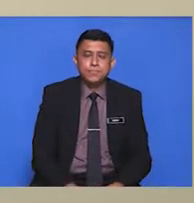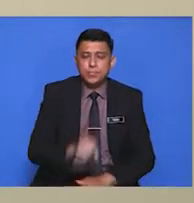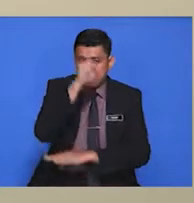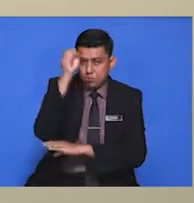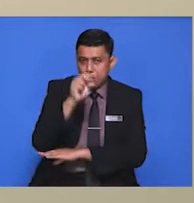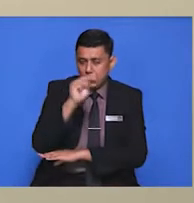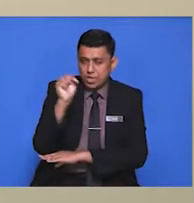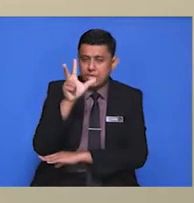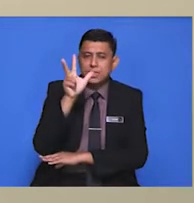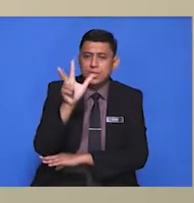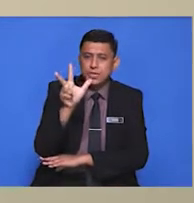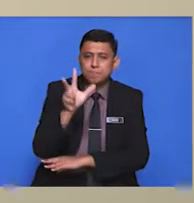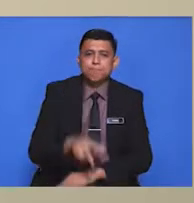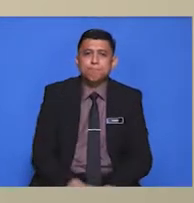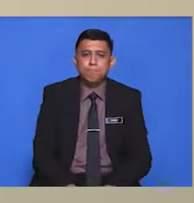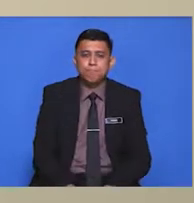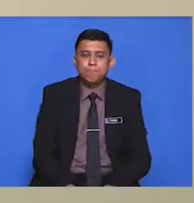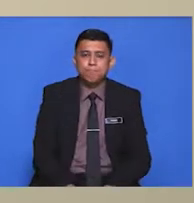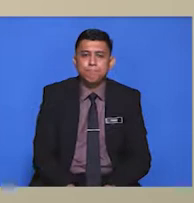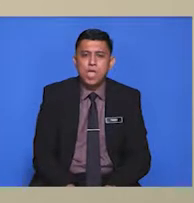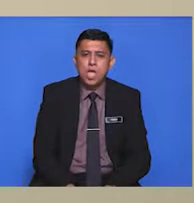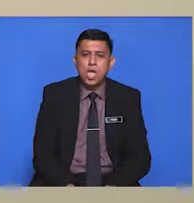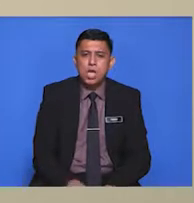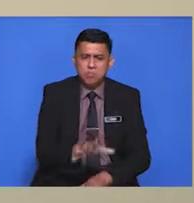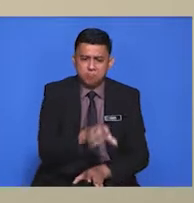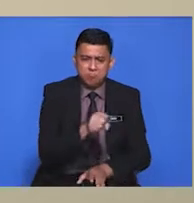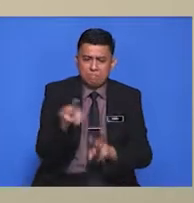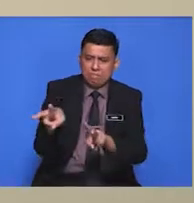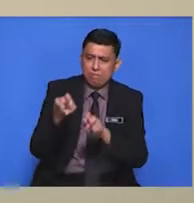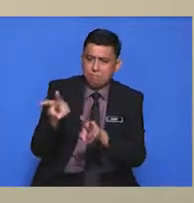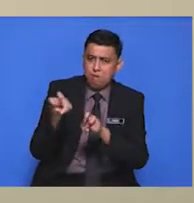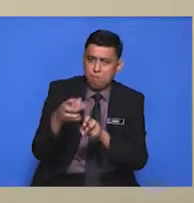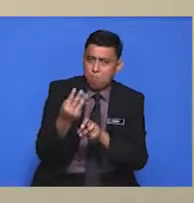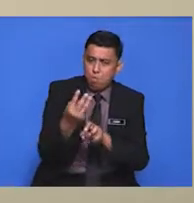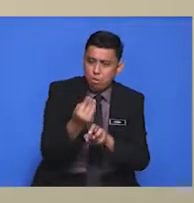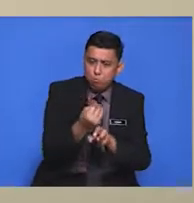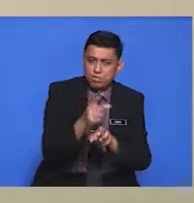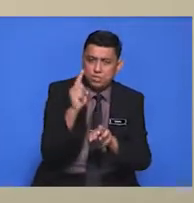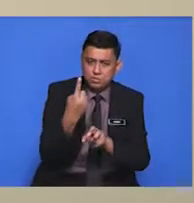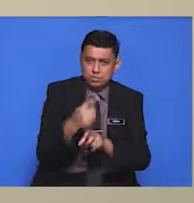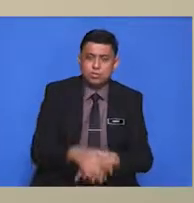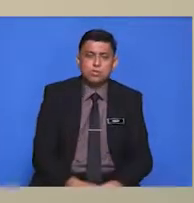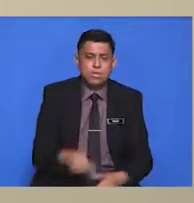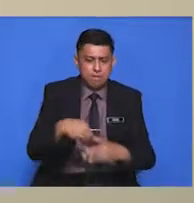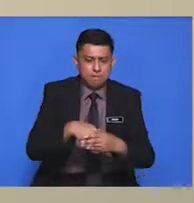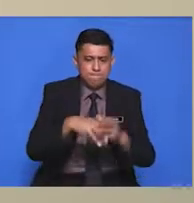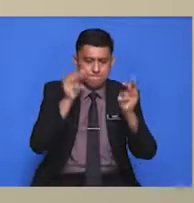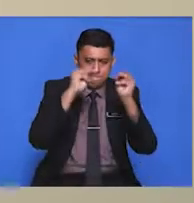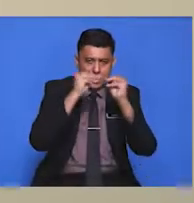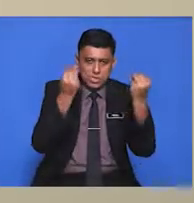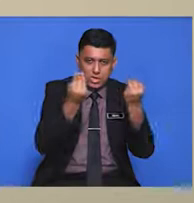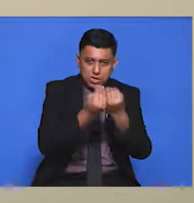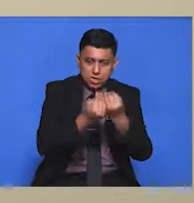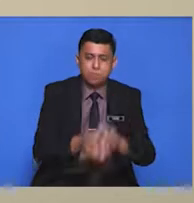Persoalan ketiga pula ialah persoalan sikap tamak dalam kalangan masyarakat. Binjah seorang yang